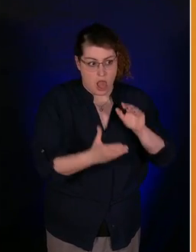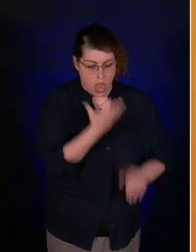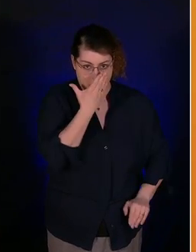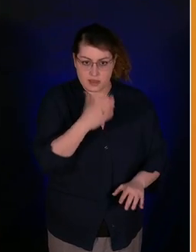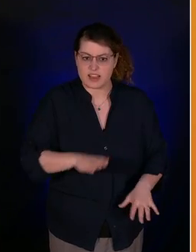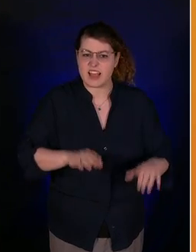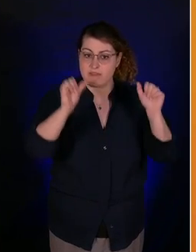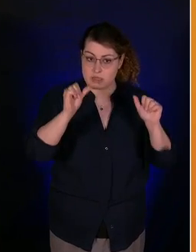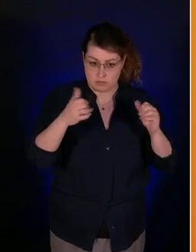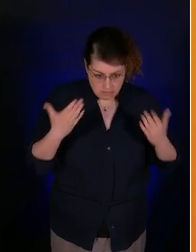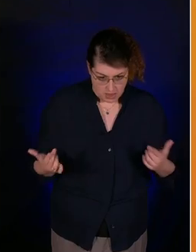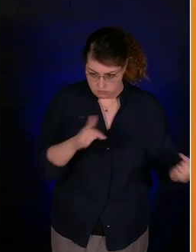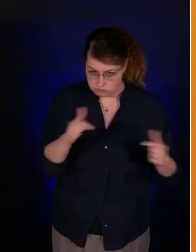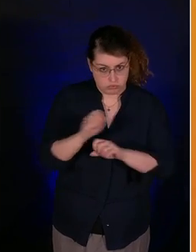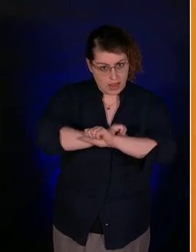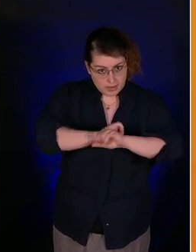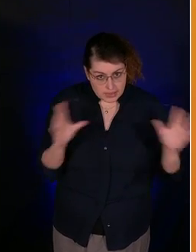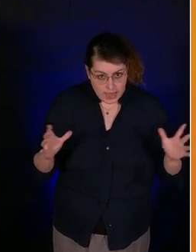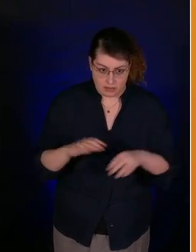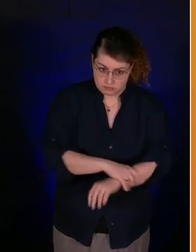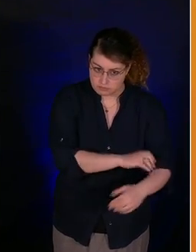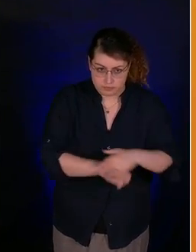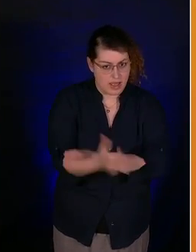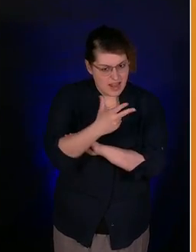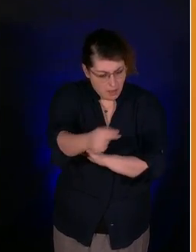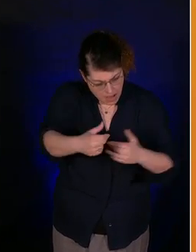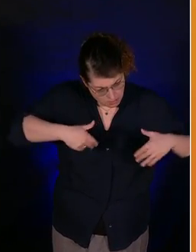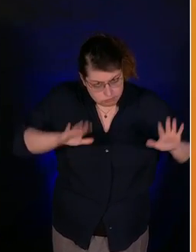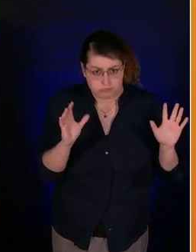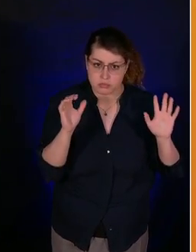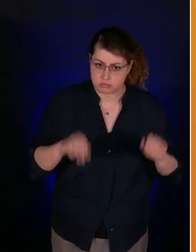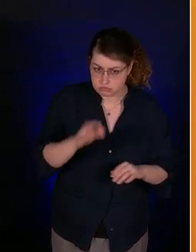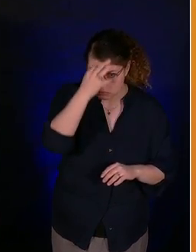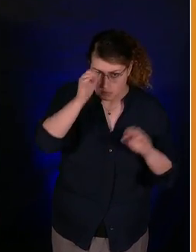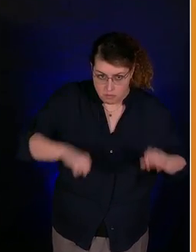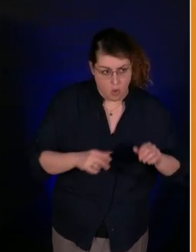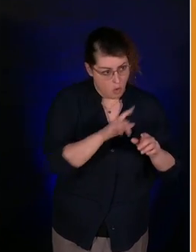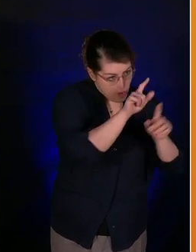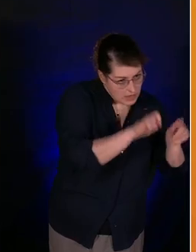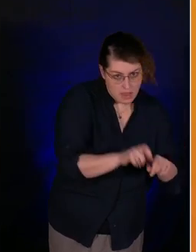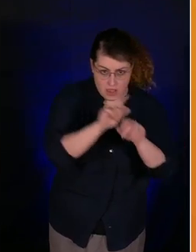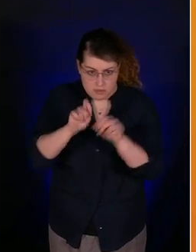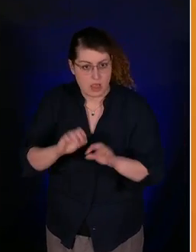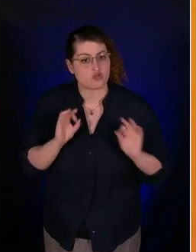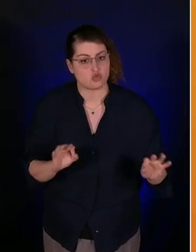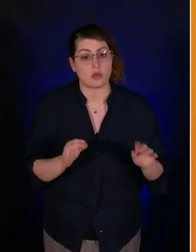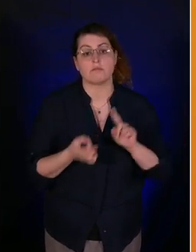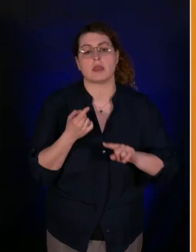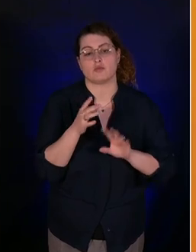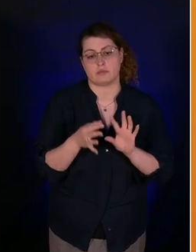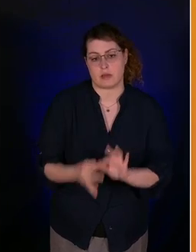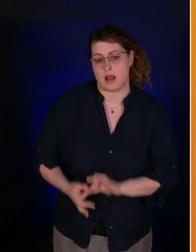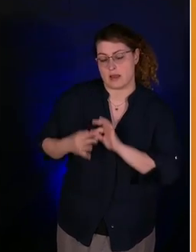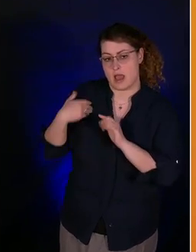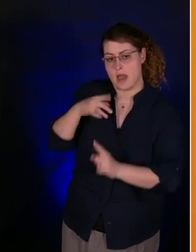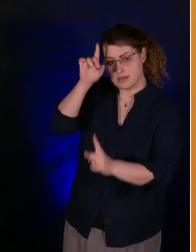Alors crevons les abcès, mettons les mains dans la merde, soyons capables de le faire en se respectant, et surtout, et là je fais le lien avec le